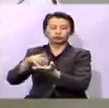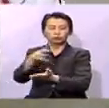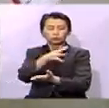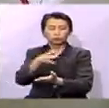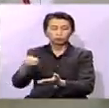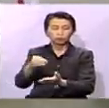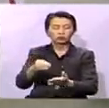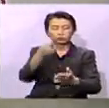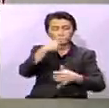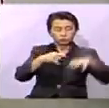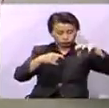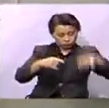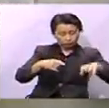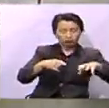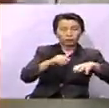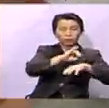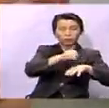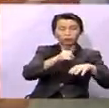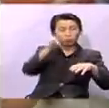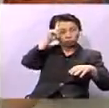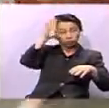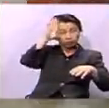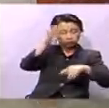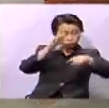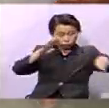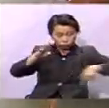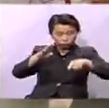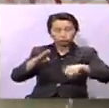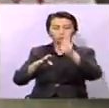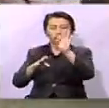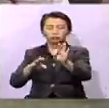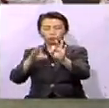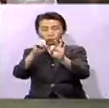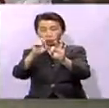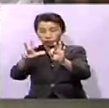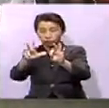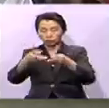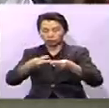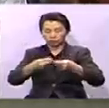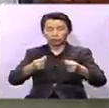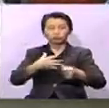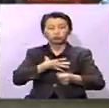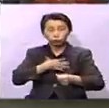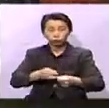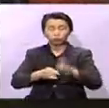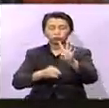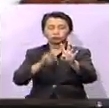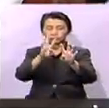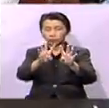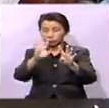Dan manakala jajahan lain iaitu Kota Baru seramai 903, Pasir Putih